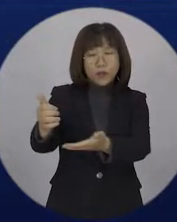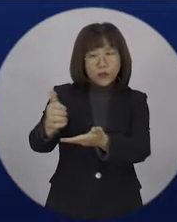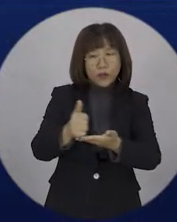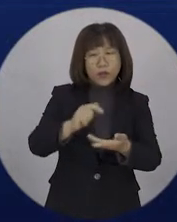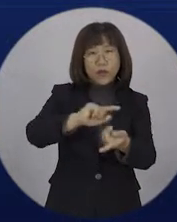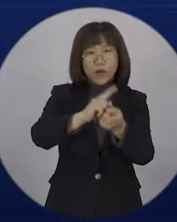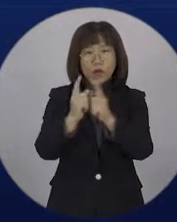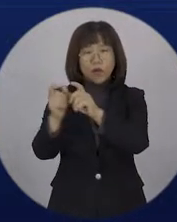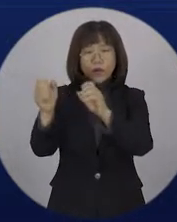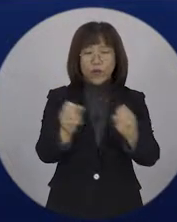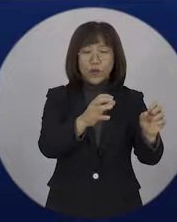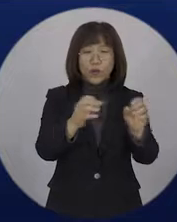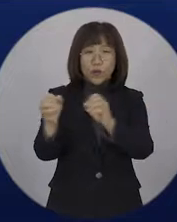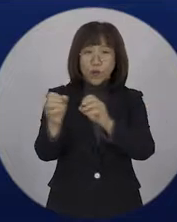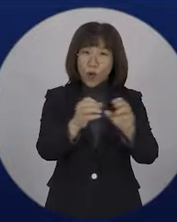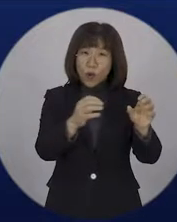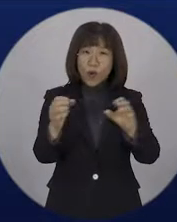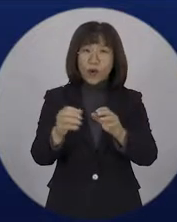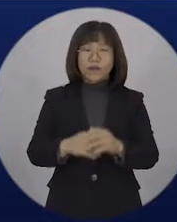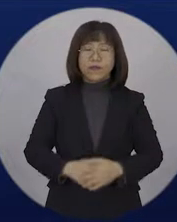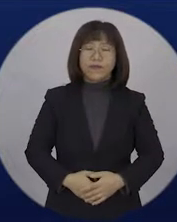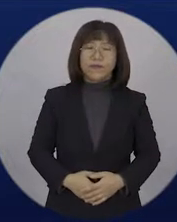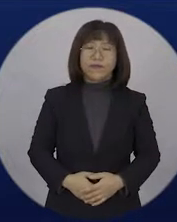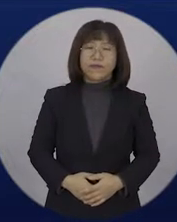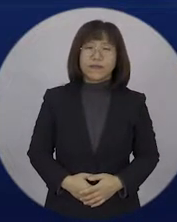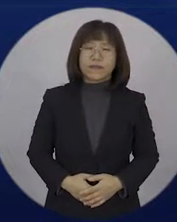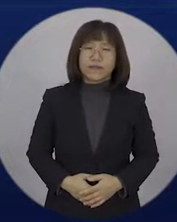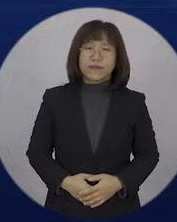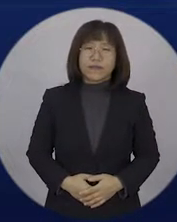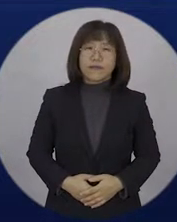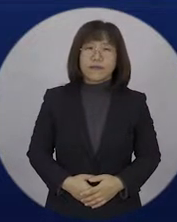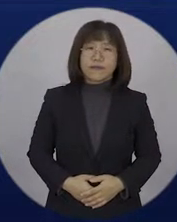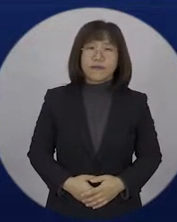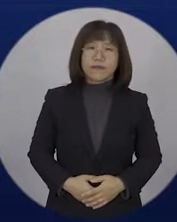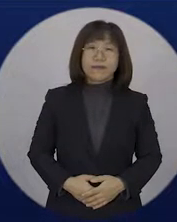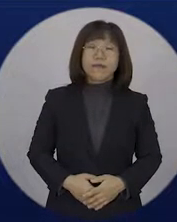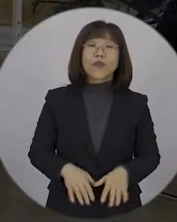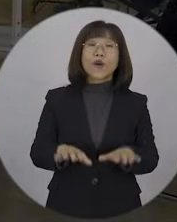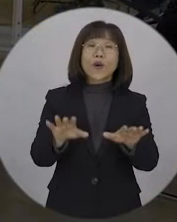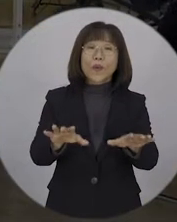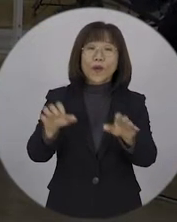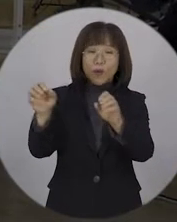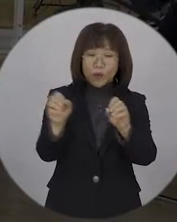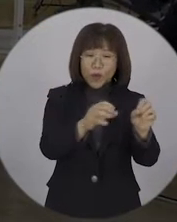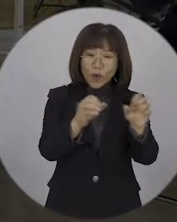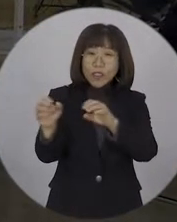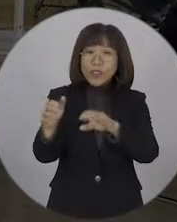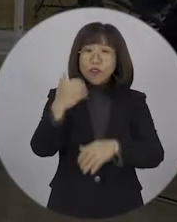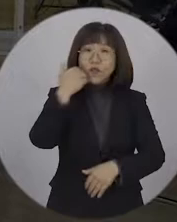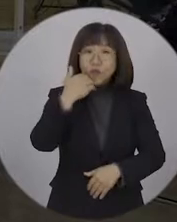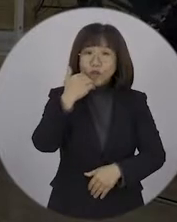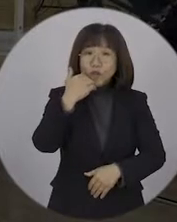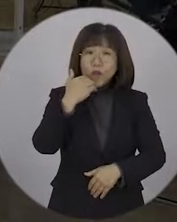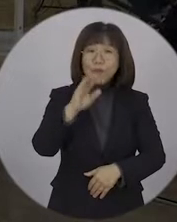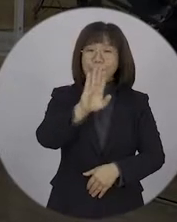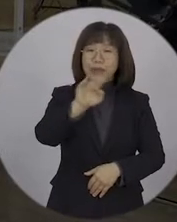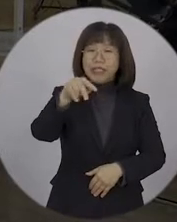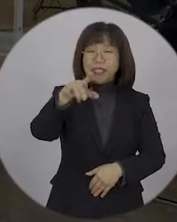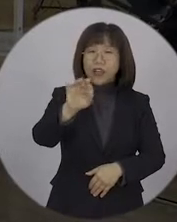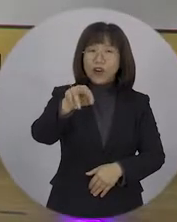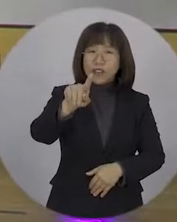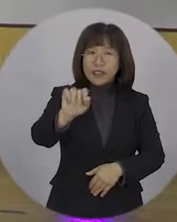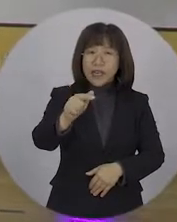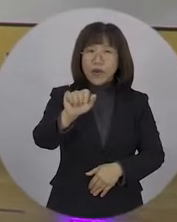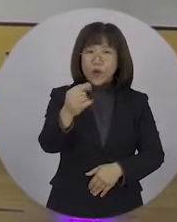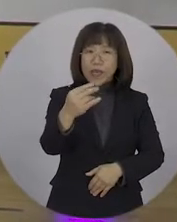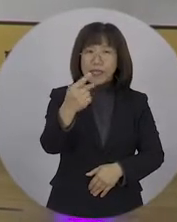출연진이 서로 소통하는 쌍방향 토크 콘서트 형식으로 개최됐습니다. 먼저 토크 콘서트에는 비정상